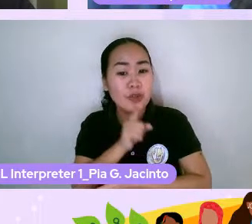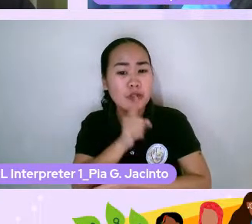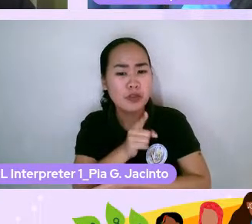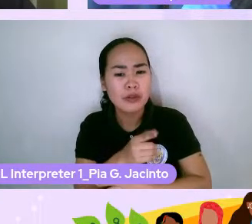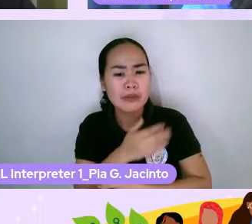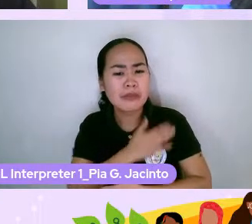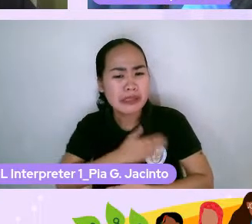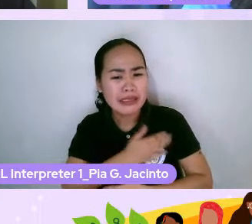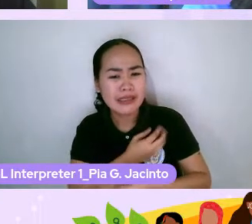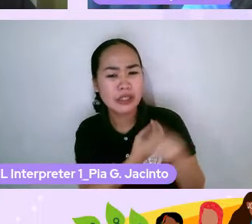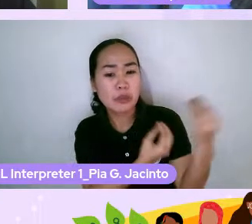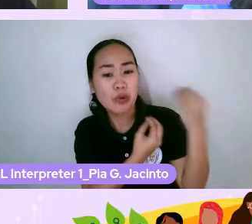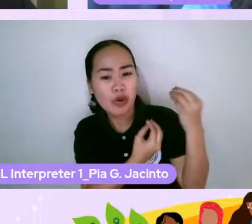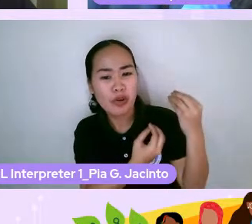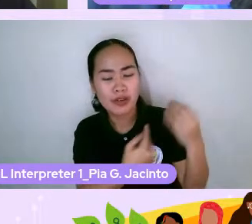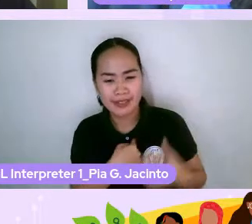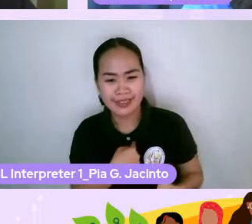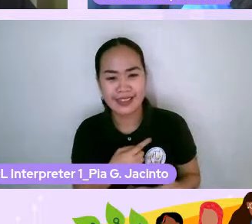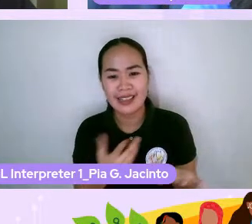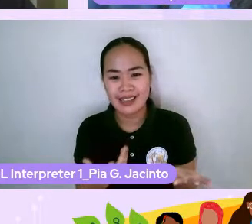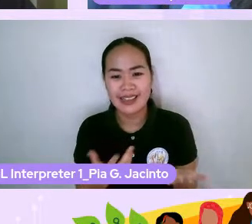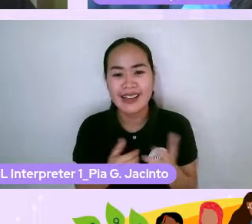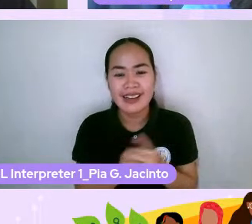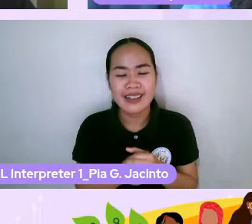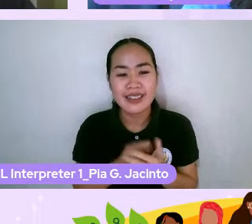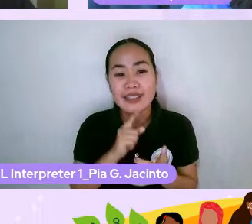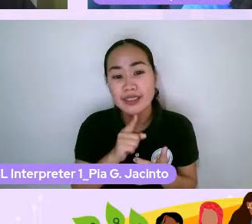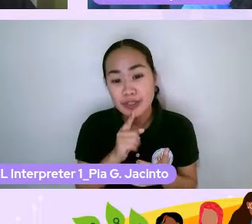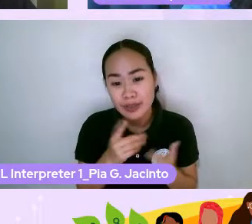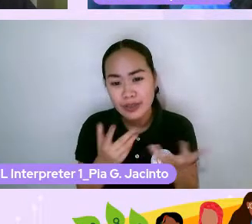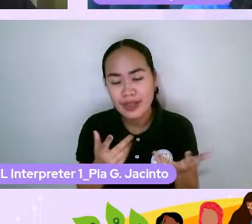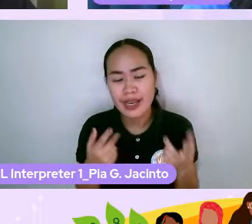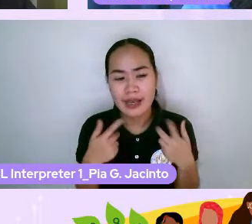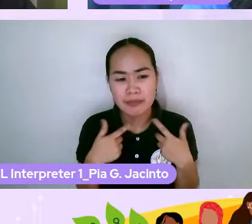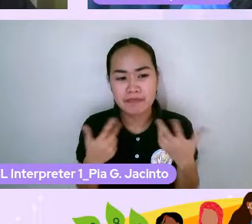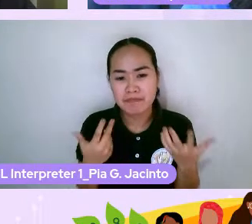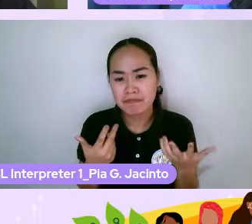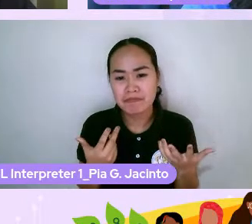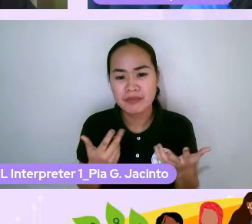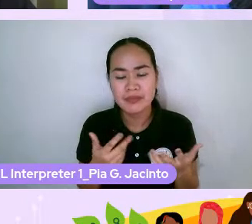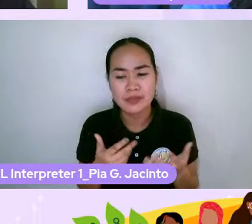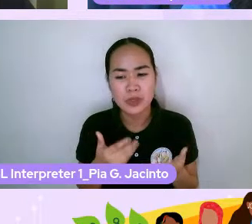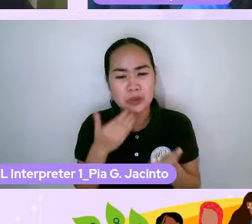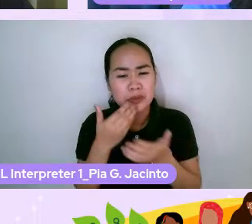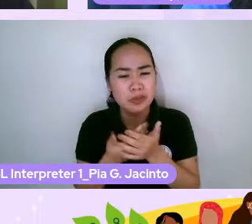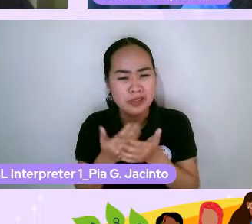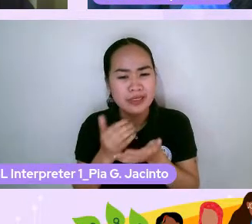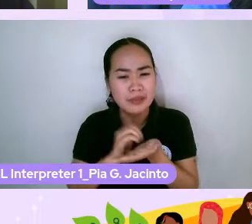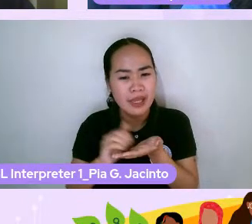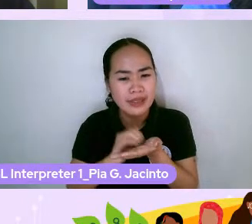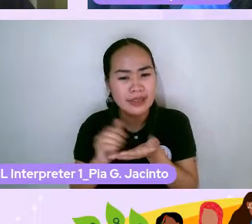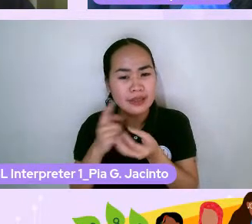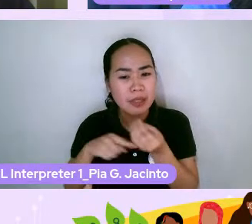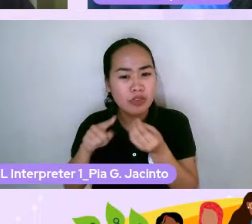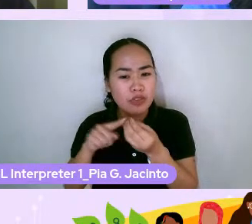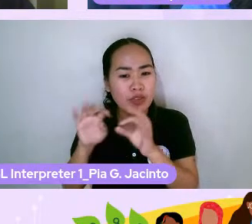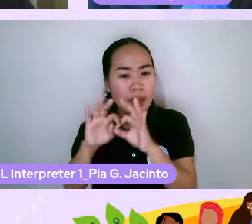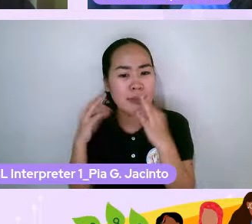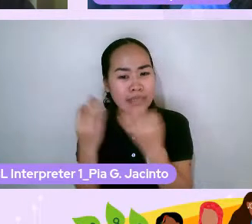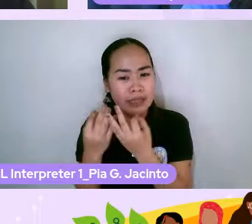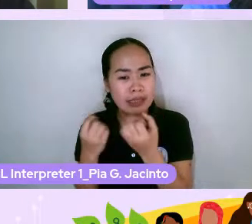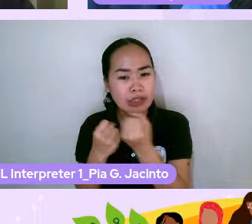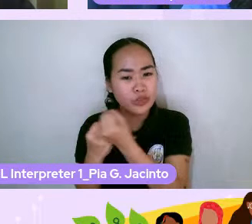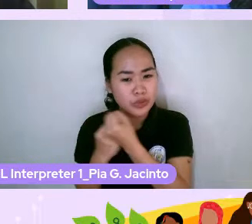nagpapaturo and ganun po ang maganda pong isang practice nga dun sa family na